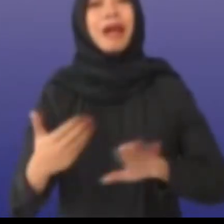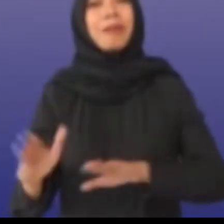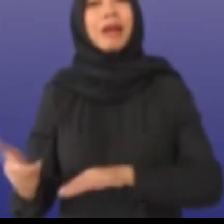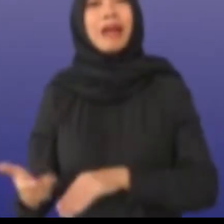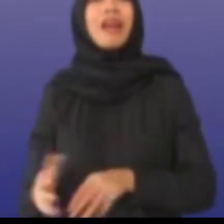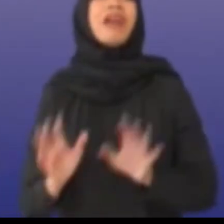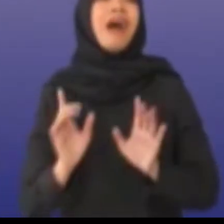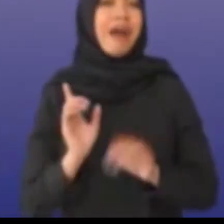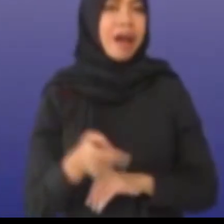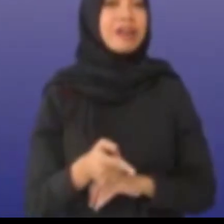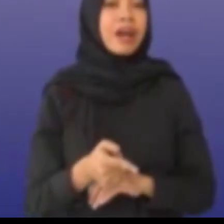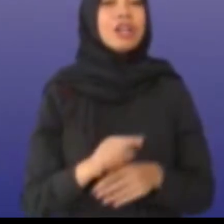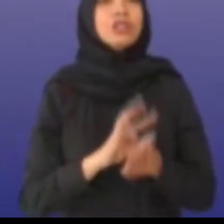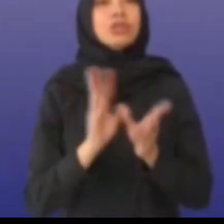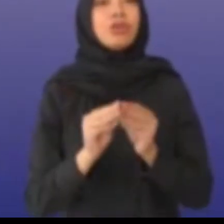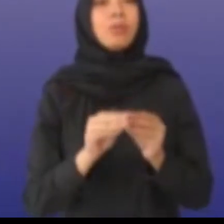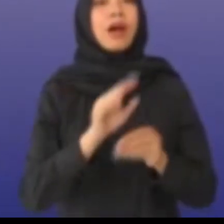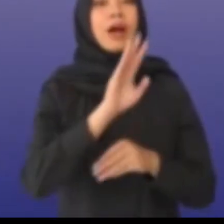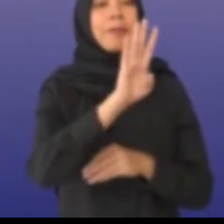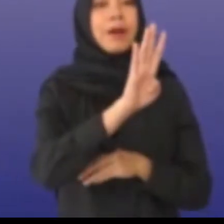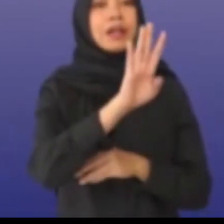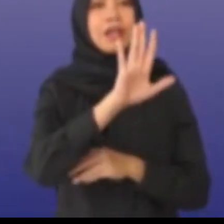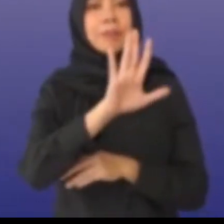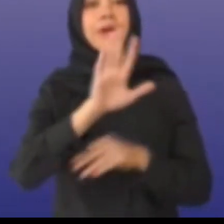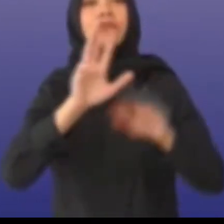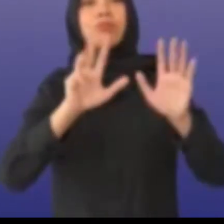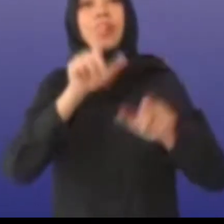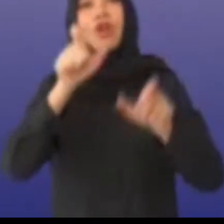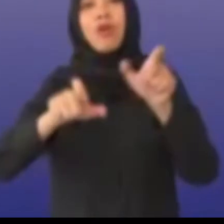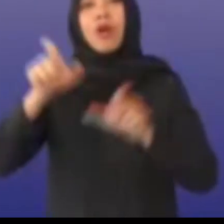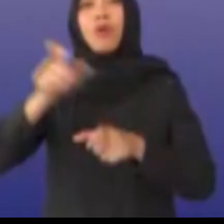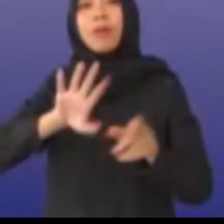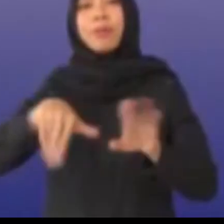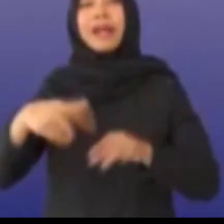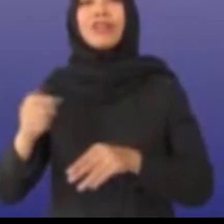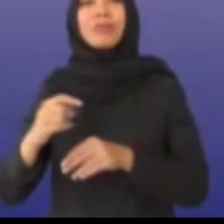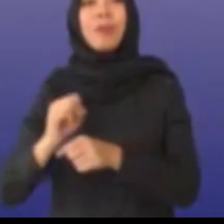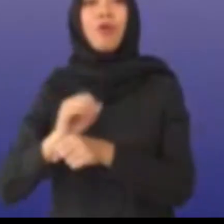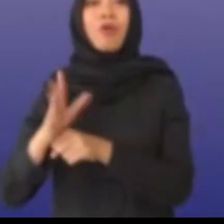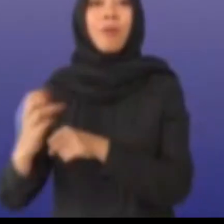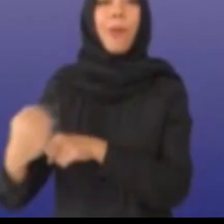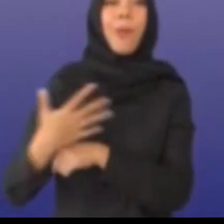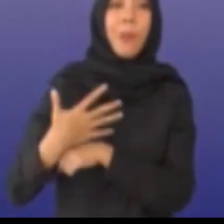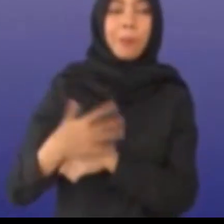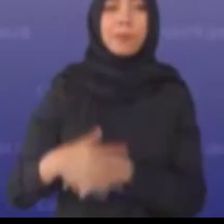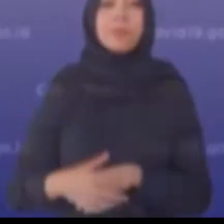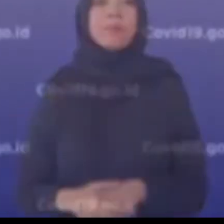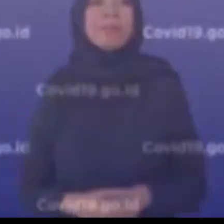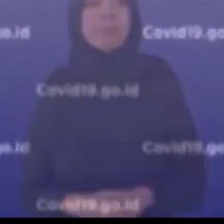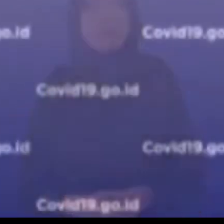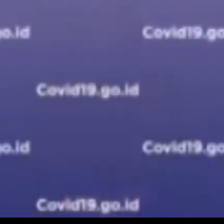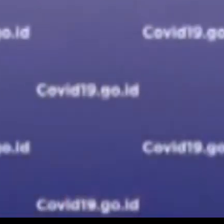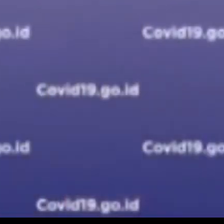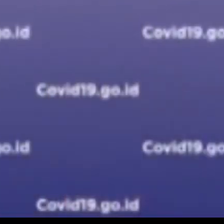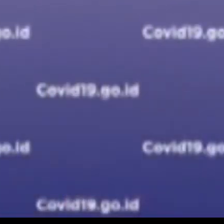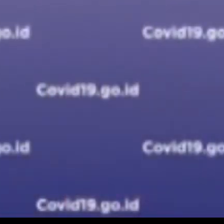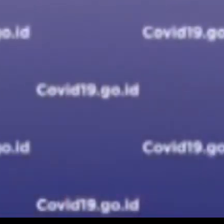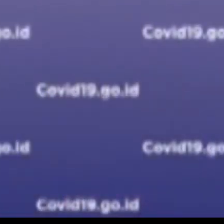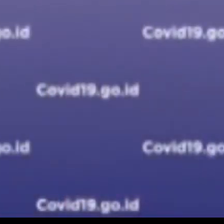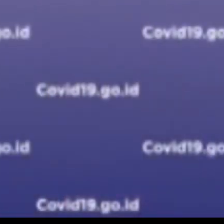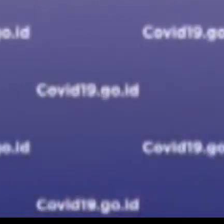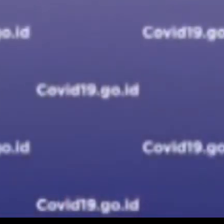terpaksa meninggal 459 orang data yang kita kaji lebih dalam Ternyata